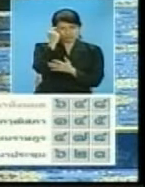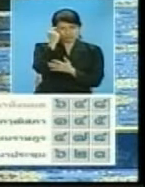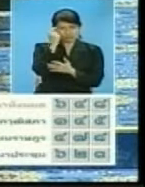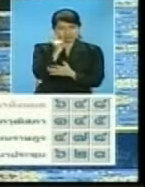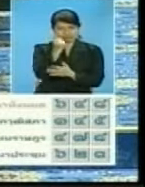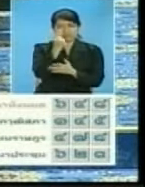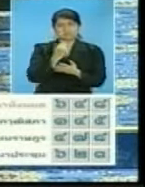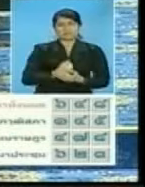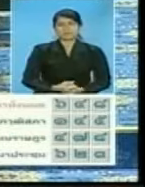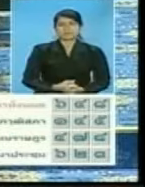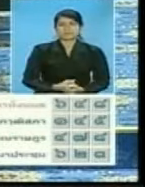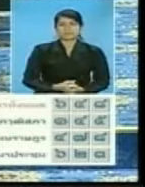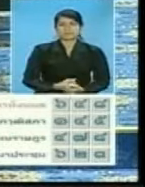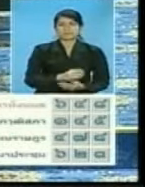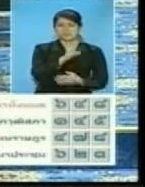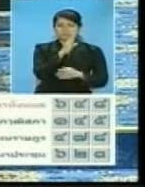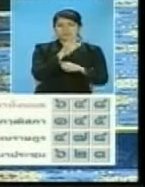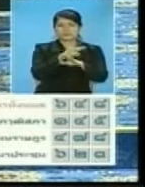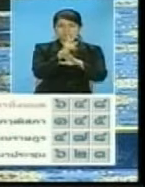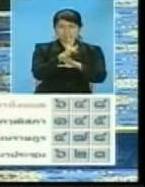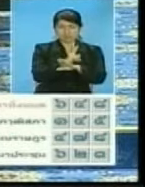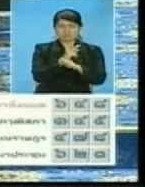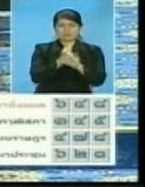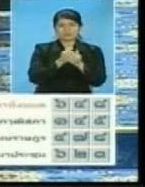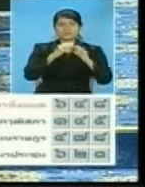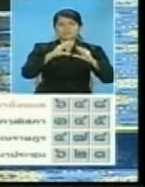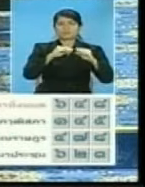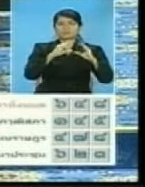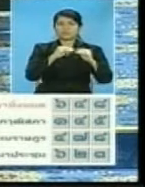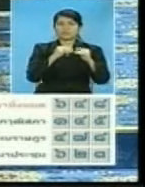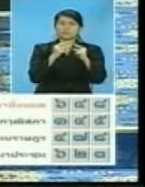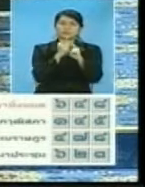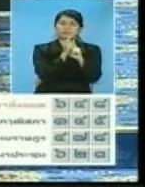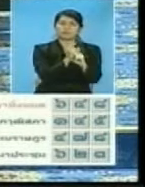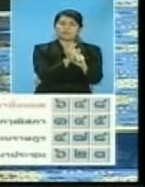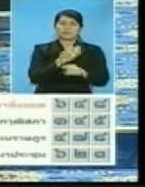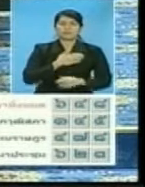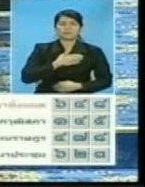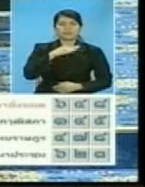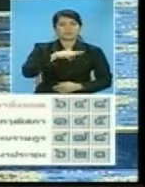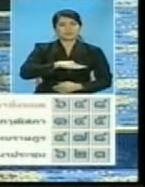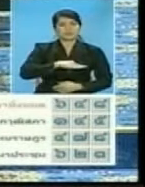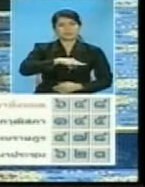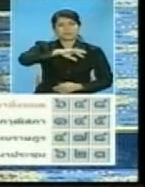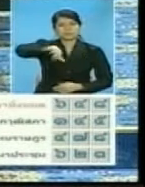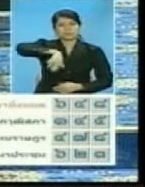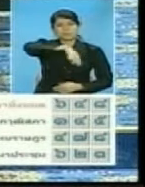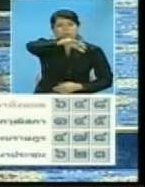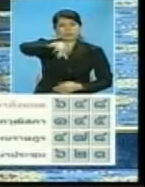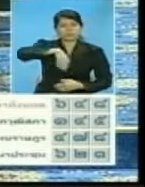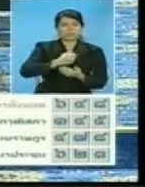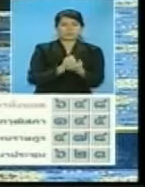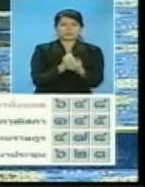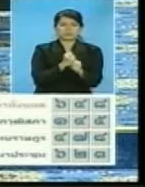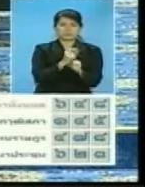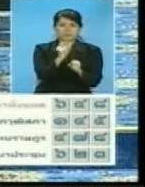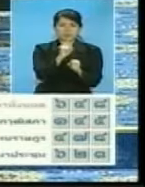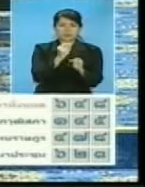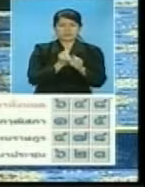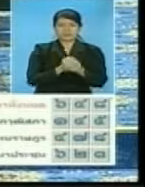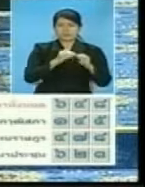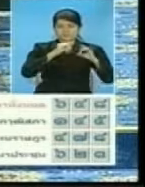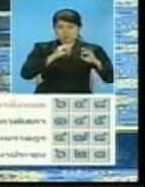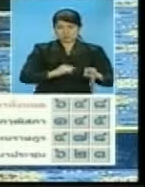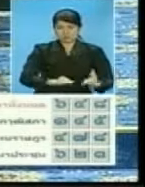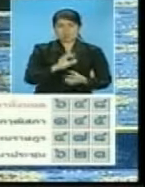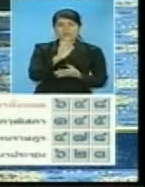ครับท่านประธานครับถ้าท่านประธานยังดำเนินการประชุมอย่างนี้เนี่ยคิดว่าพวกเราไปกันไม่ได้ครับการตัดสินใจ